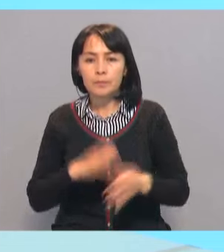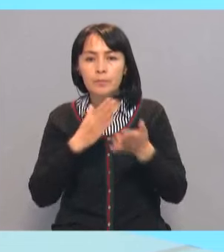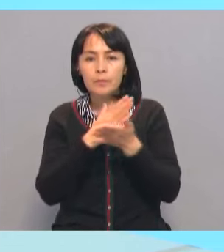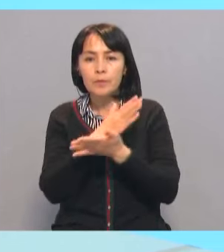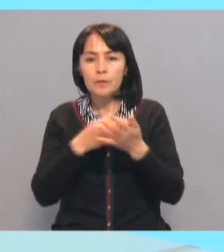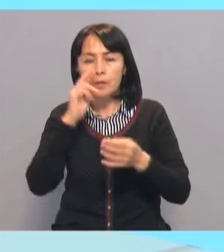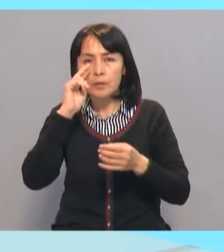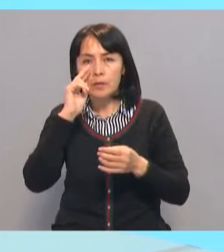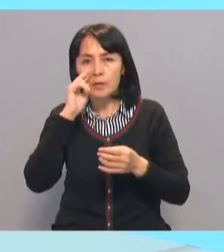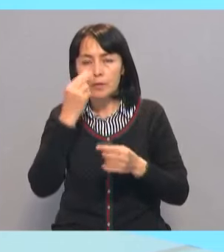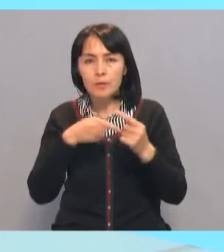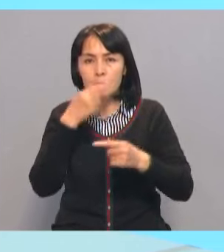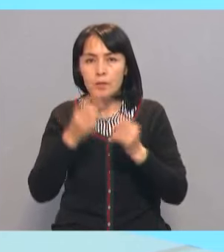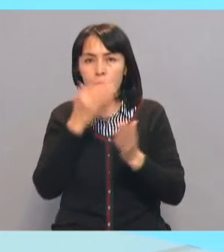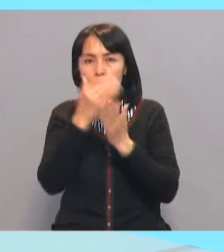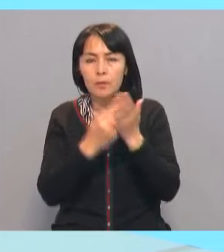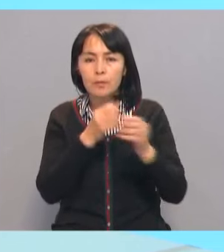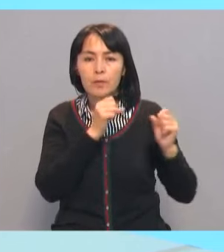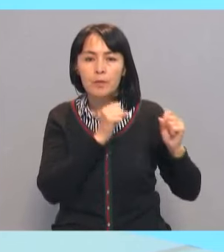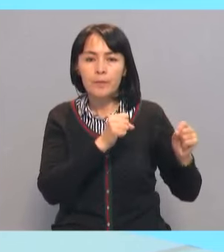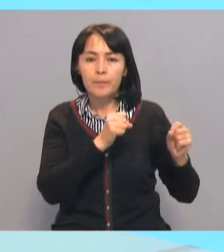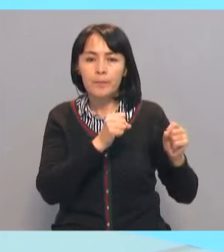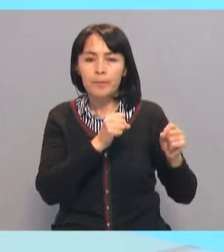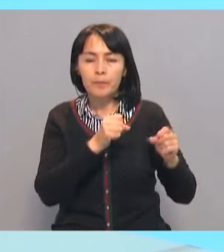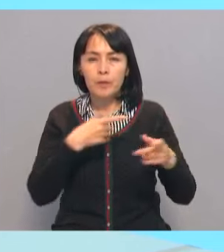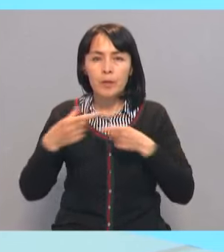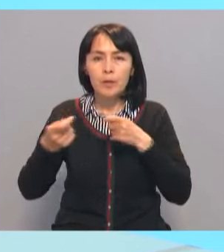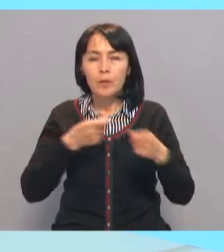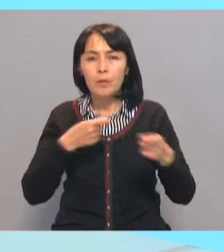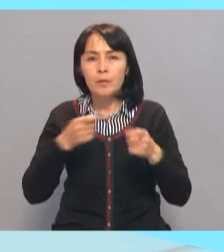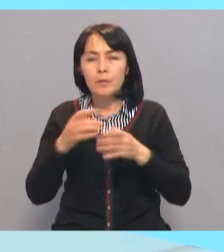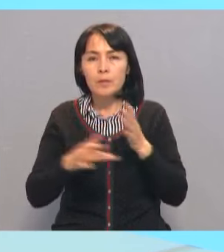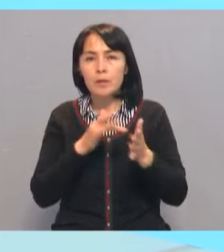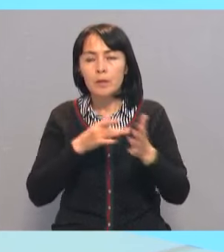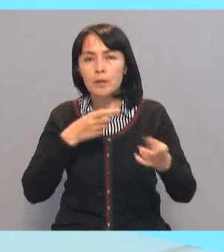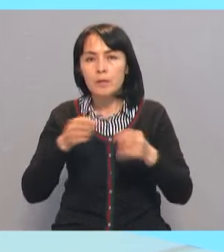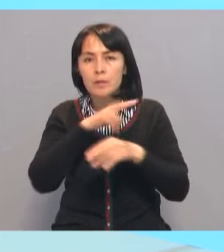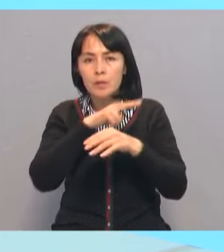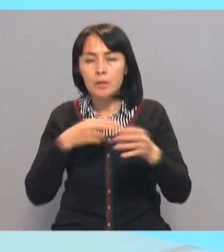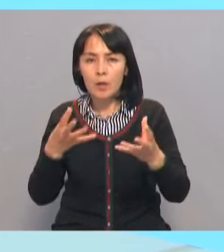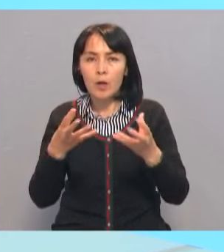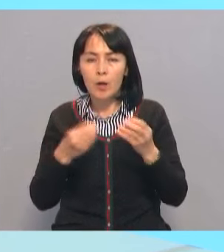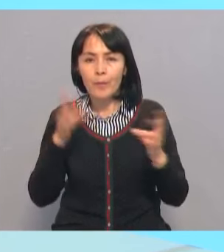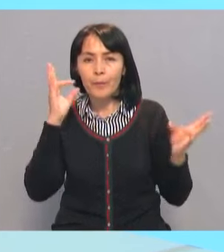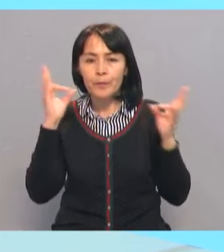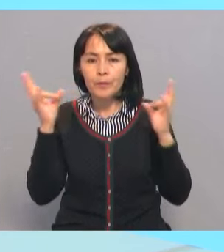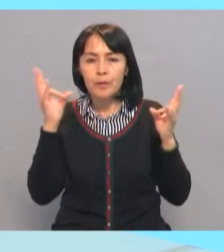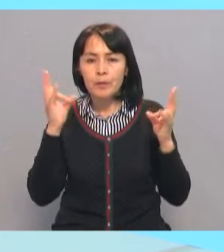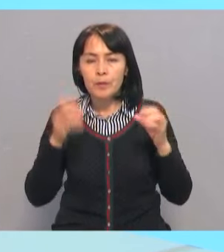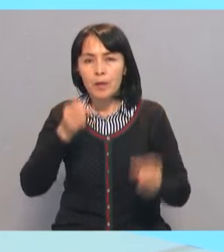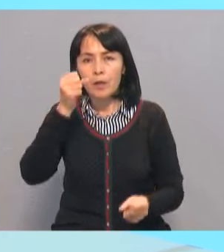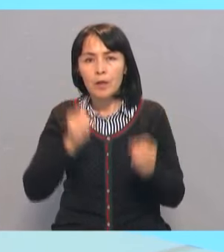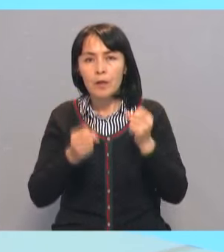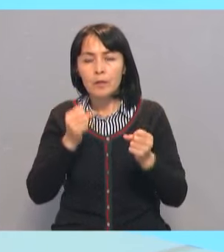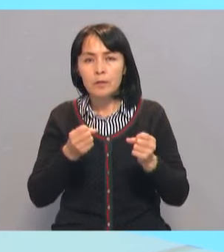Сотрудники в Шымкенте через программу «Кургау», сотрудники Центра оперативного управления городского департамента полиции получили сигнал об